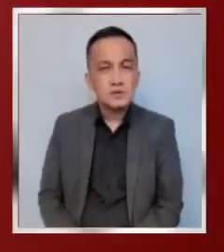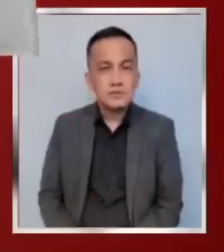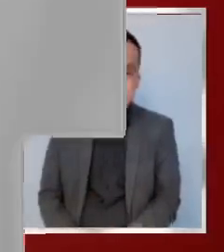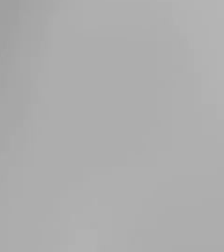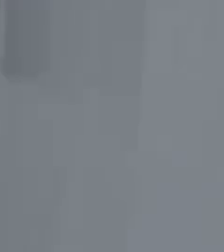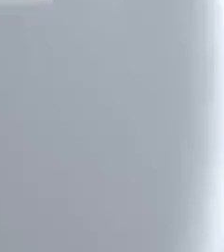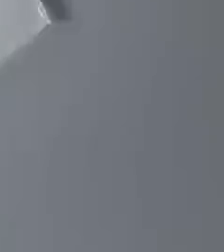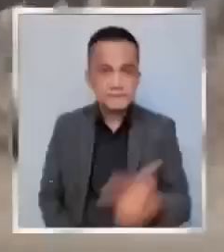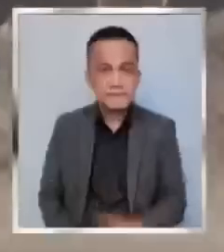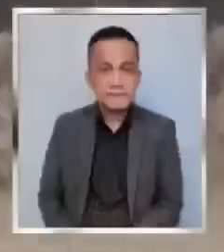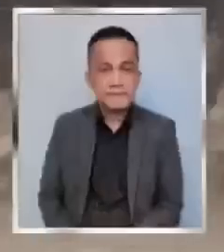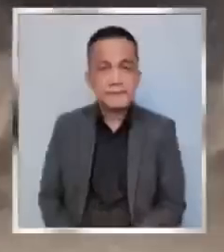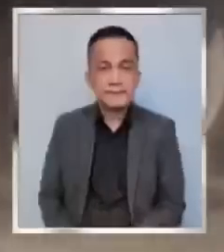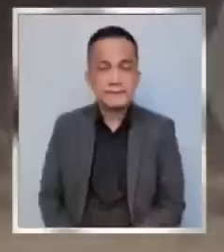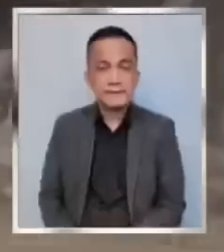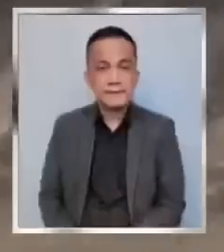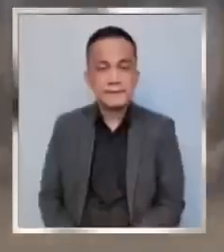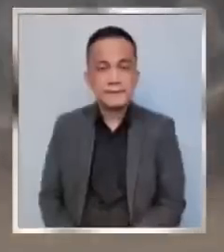Umali.